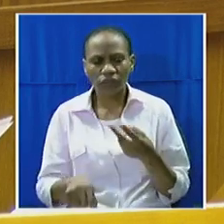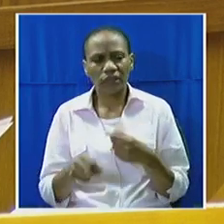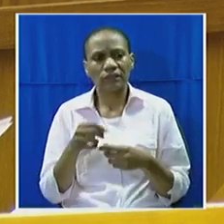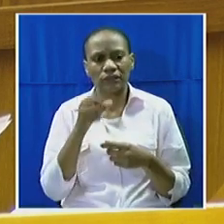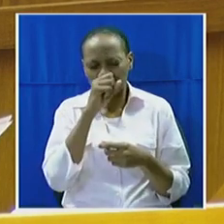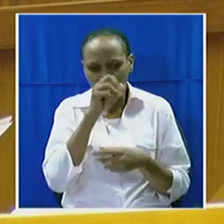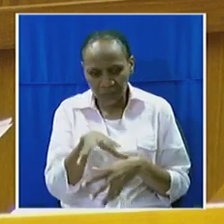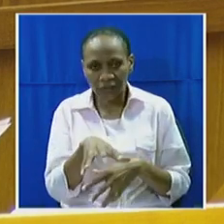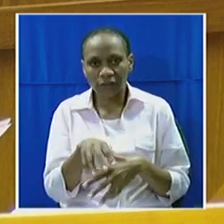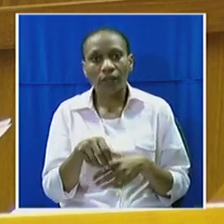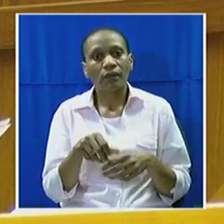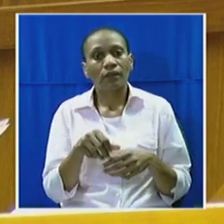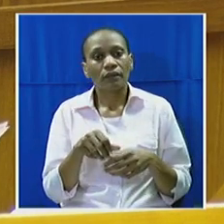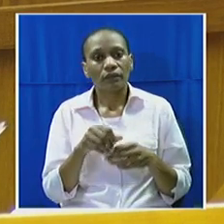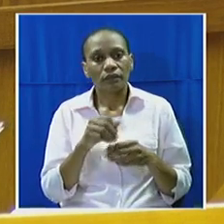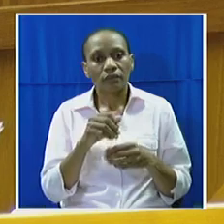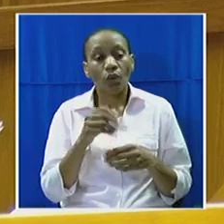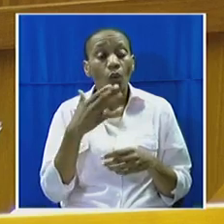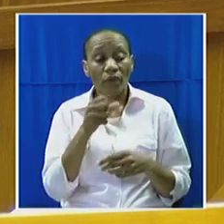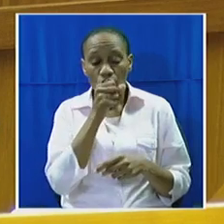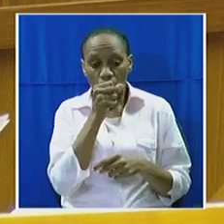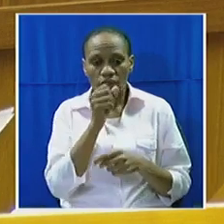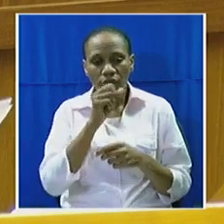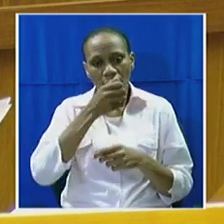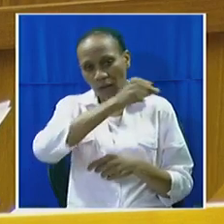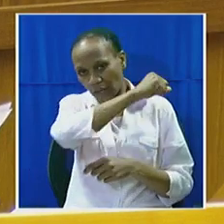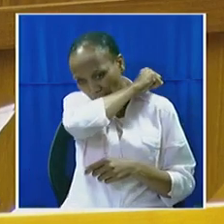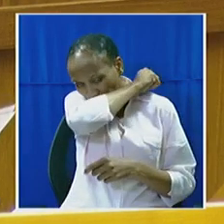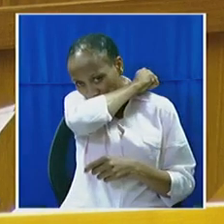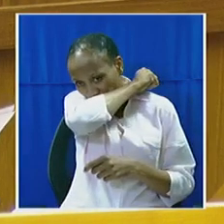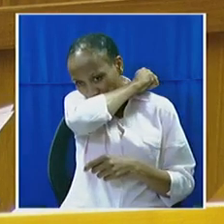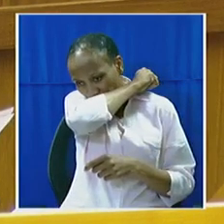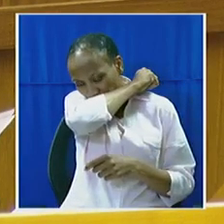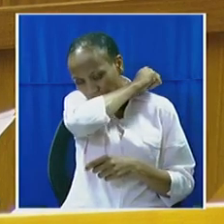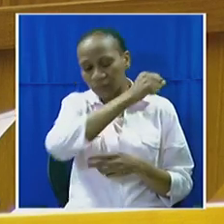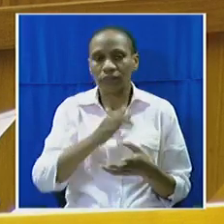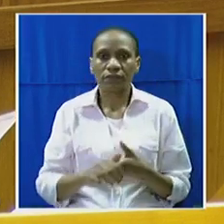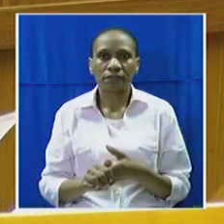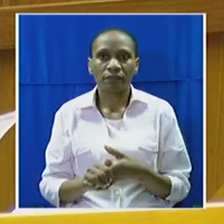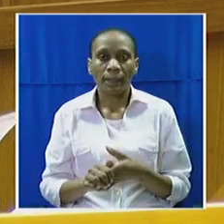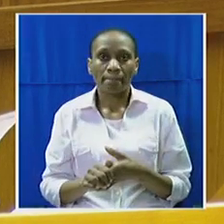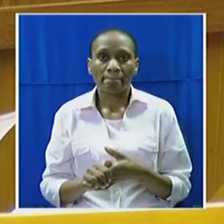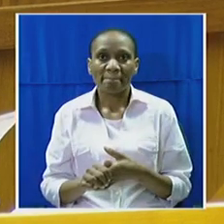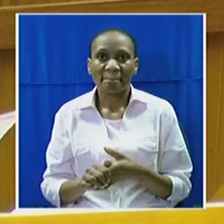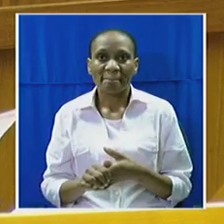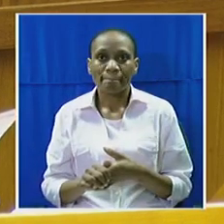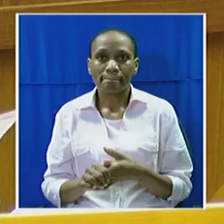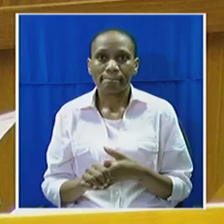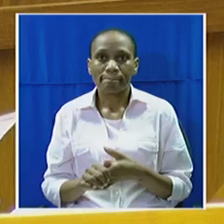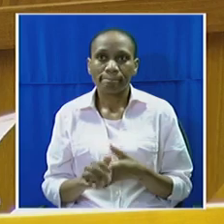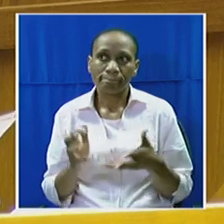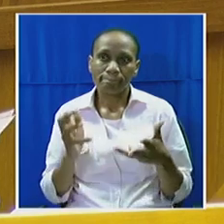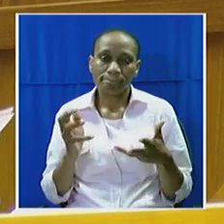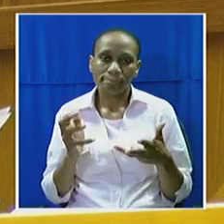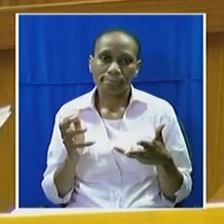Beka iduku, noma isandla, noma ushaye endololwaneni inqiniba. Masigeze izandla hayi nje